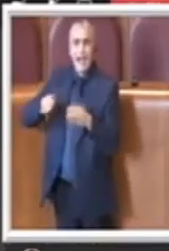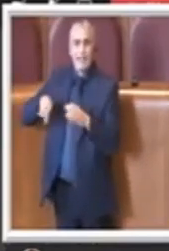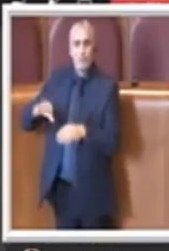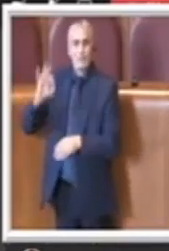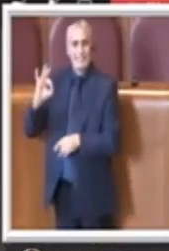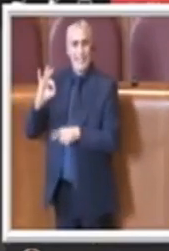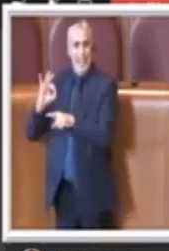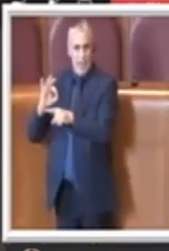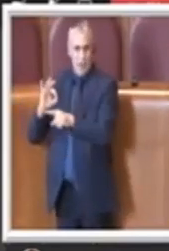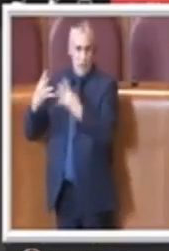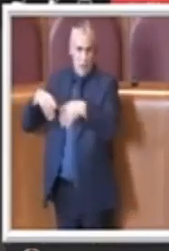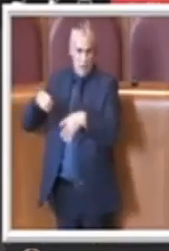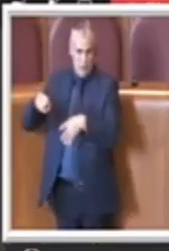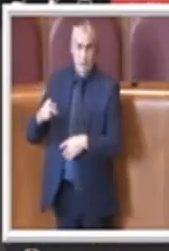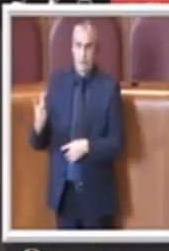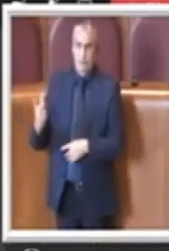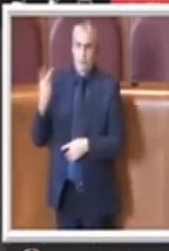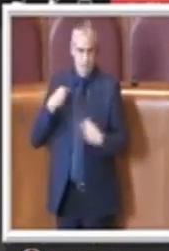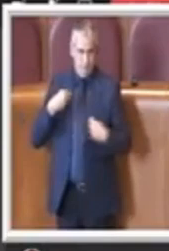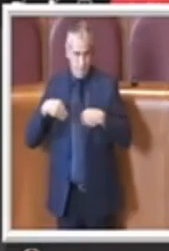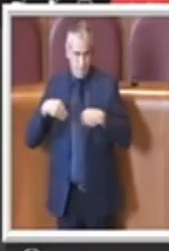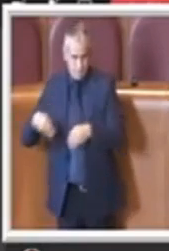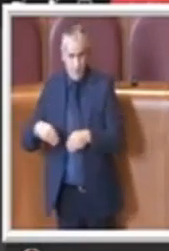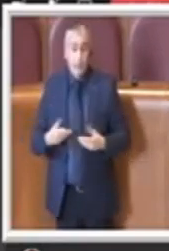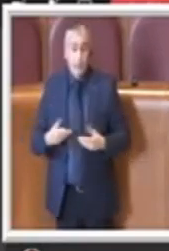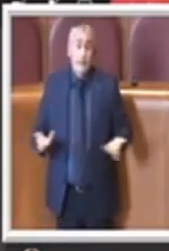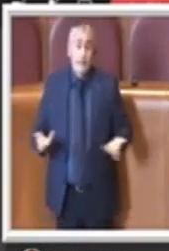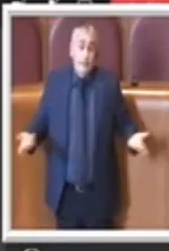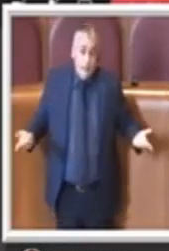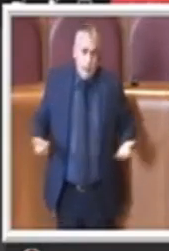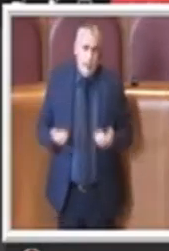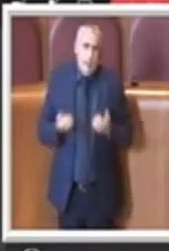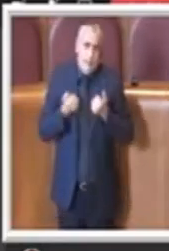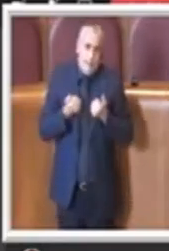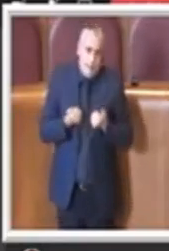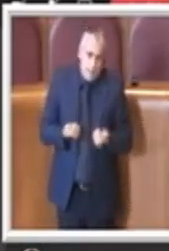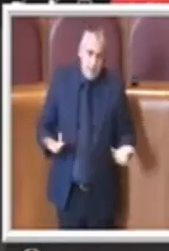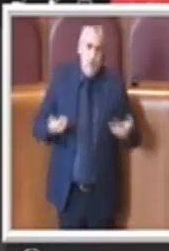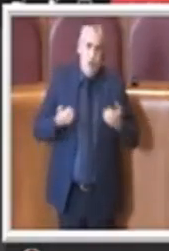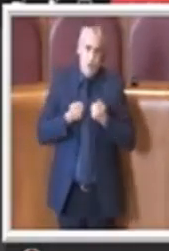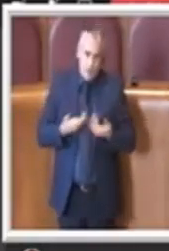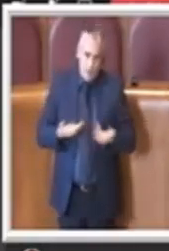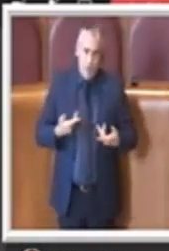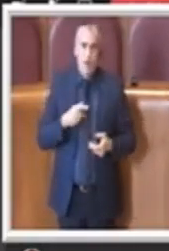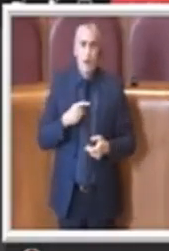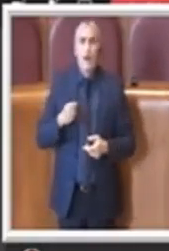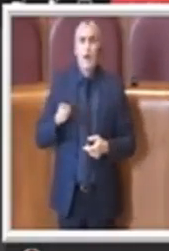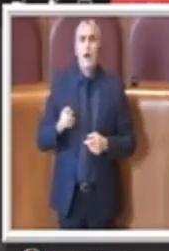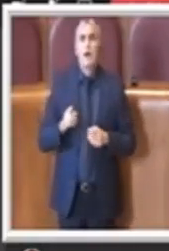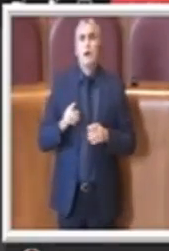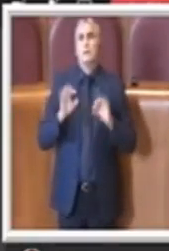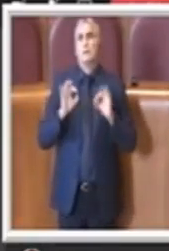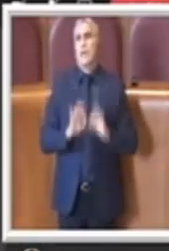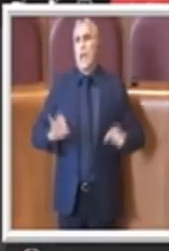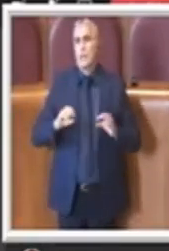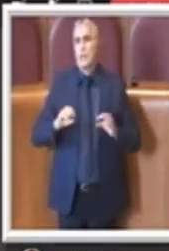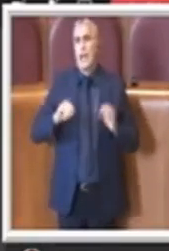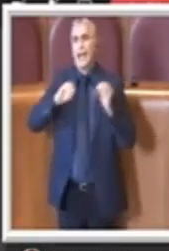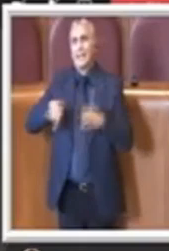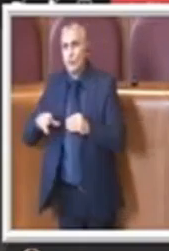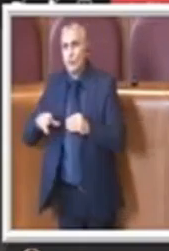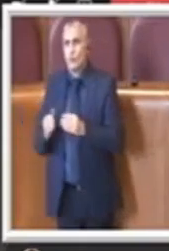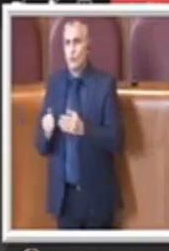troppo spesso si dice che in realtà non non abbiamo dato non abbiamo fatto nulla sulle aree di nuova